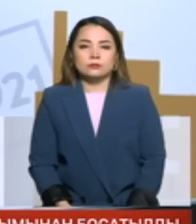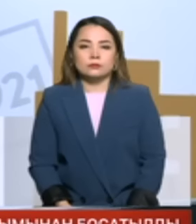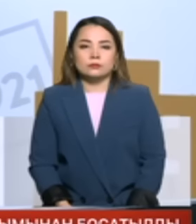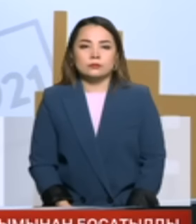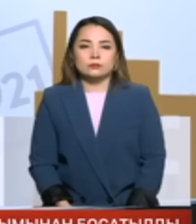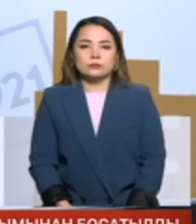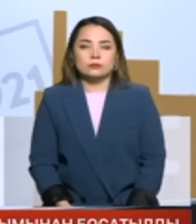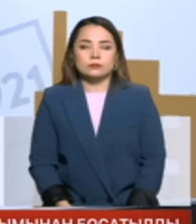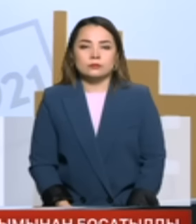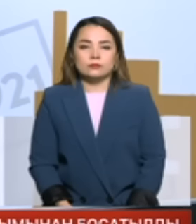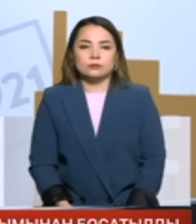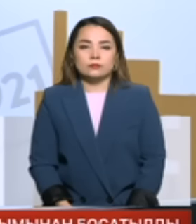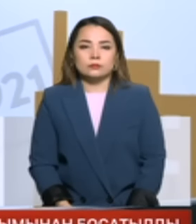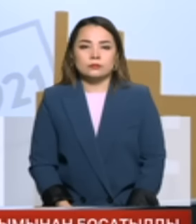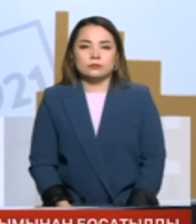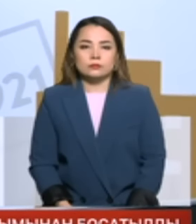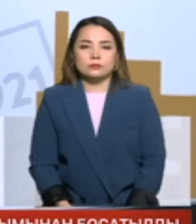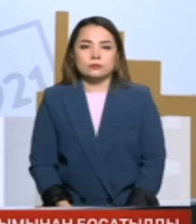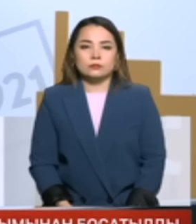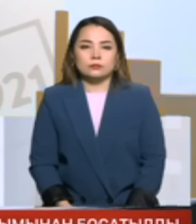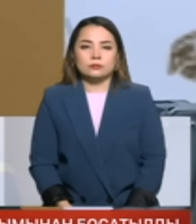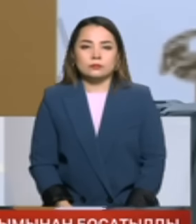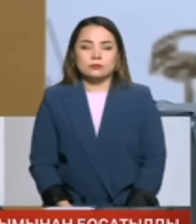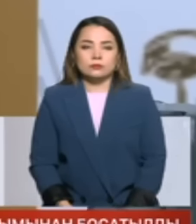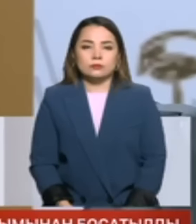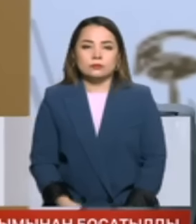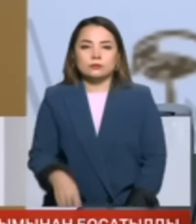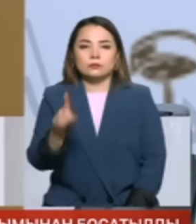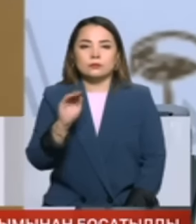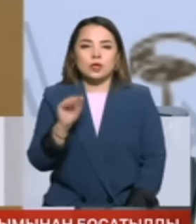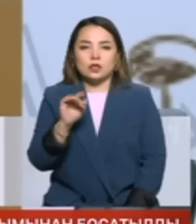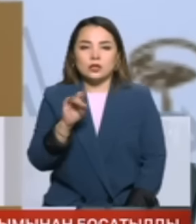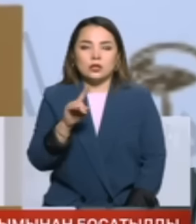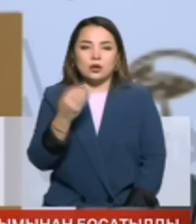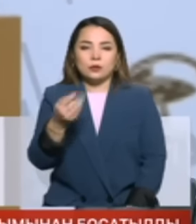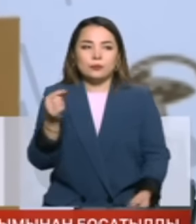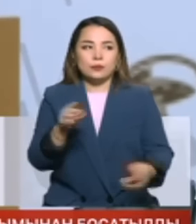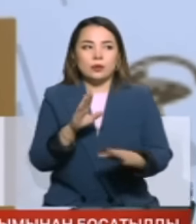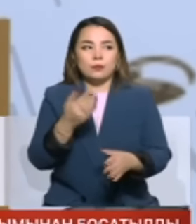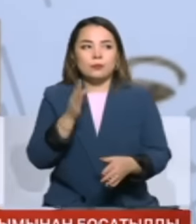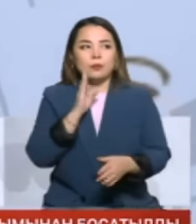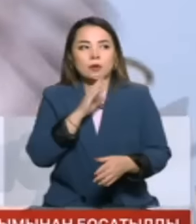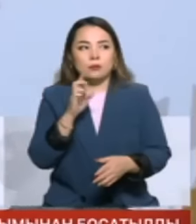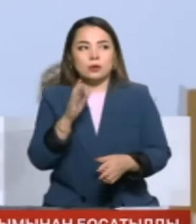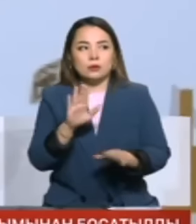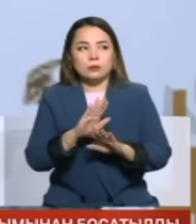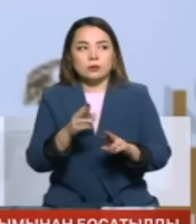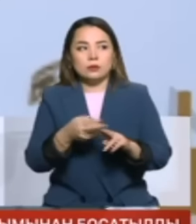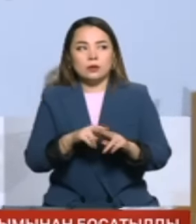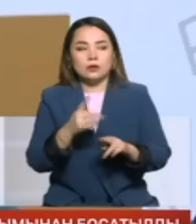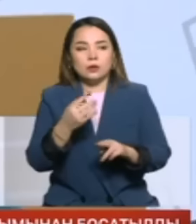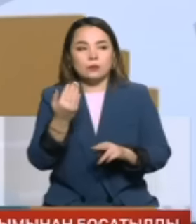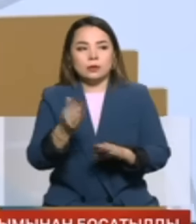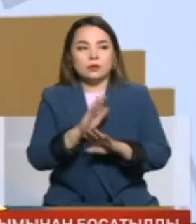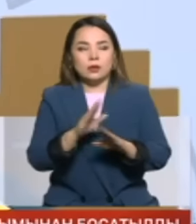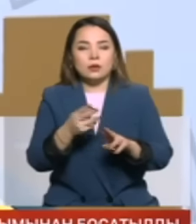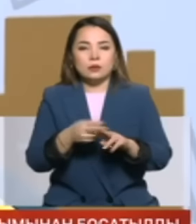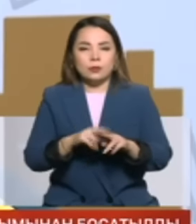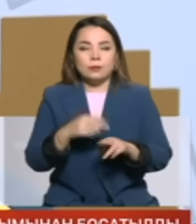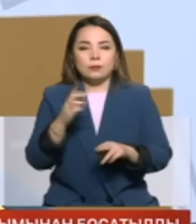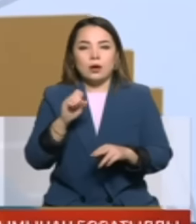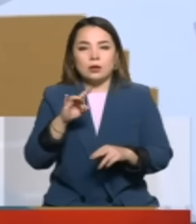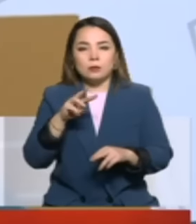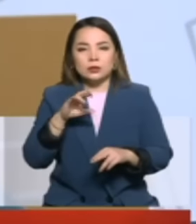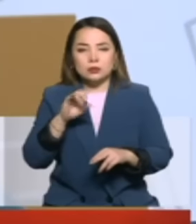что Жазира может быть исключена как биологическая мать ребенка. Бармысың